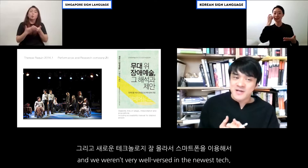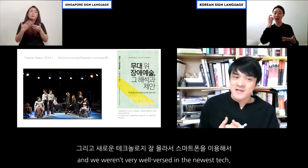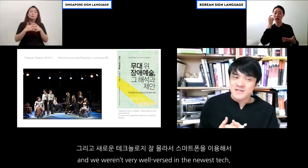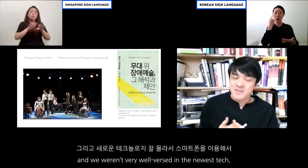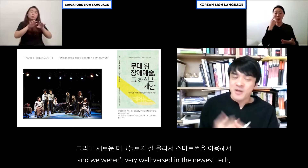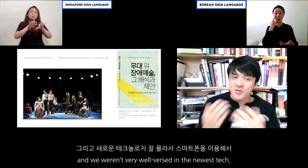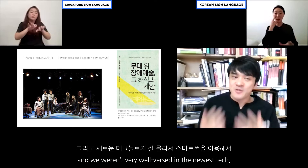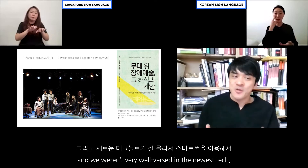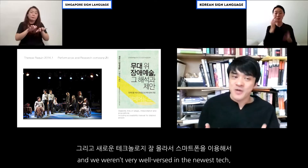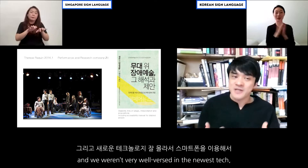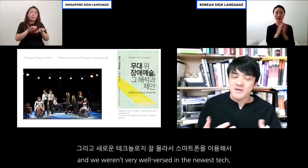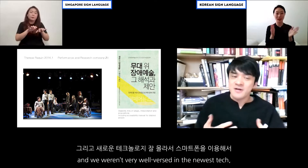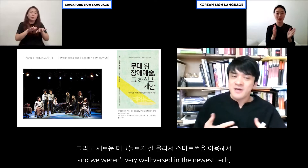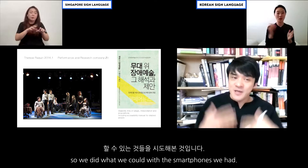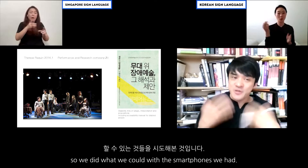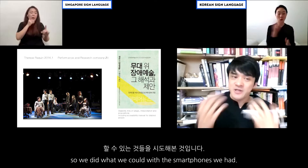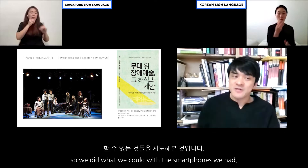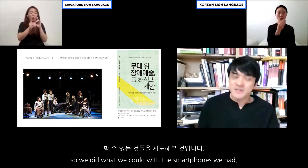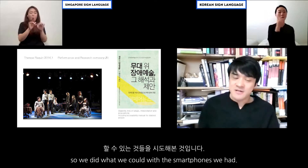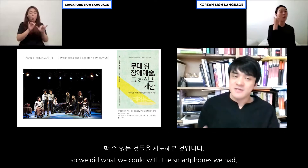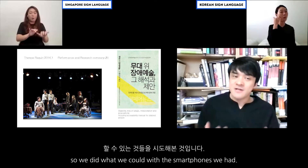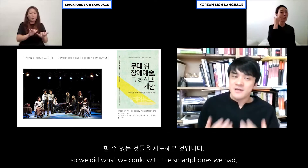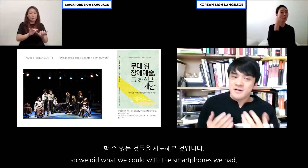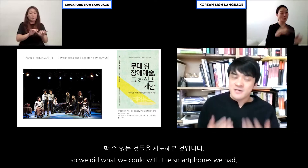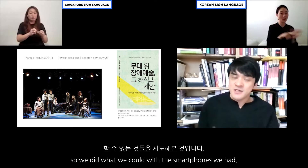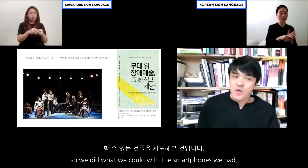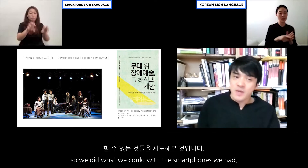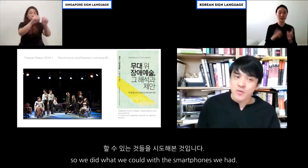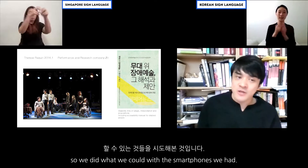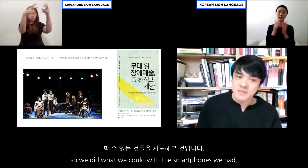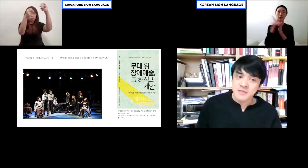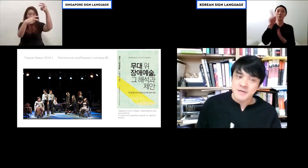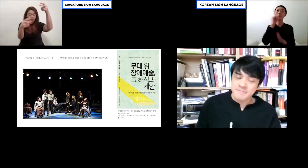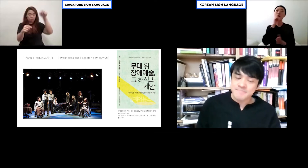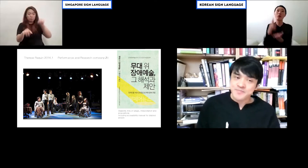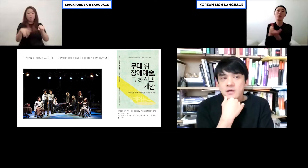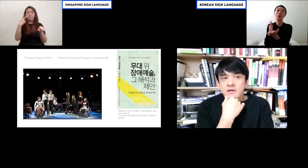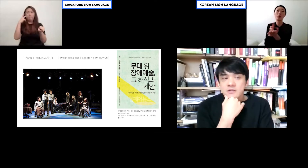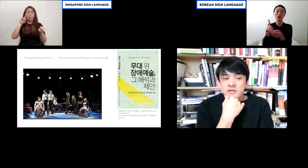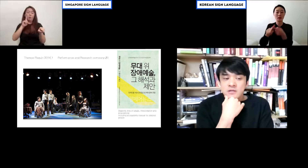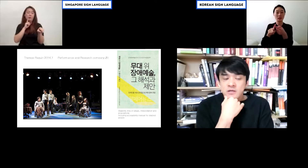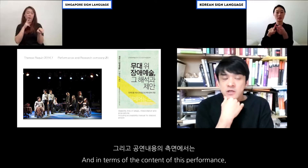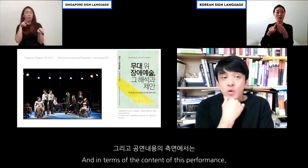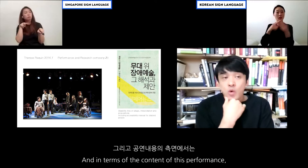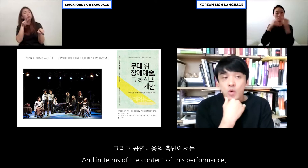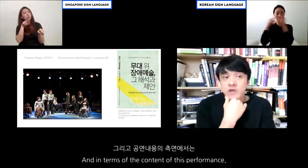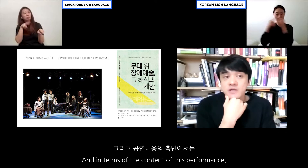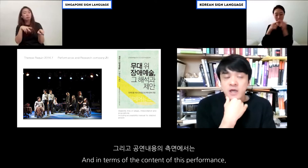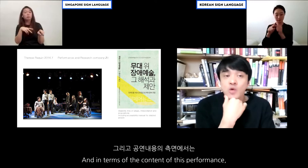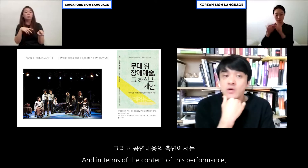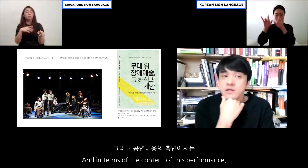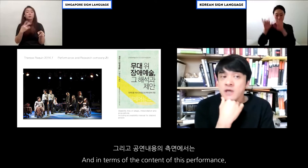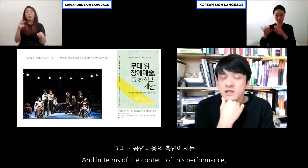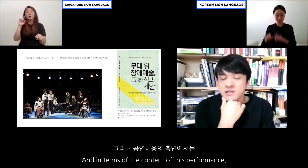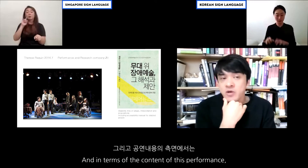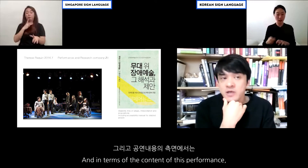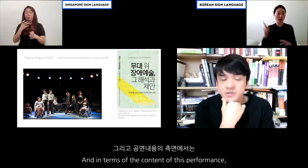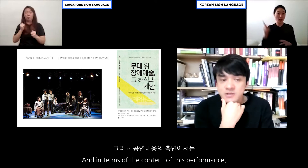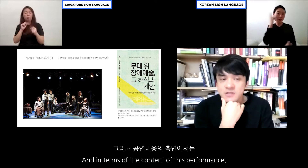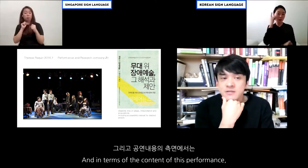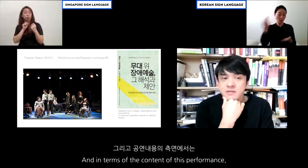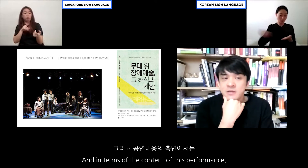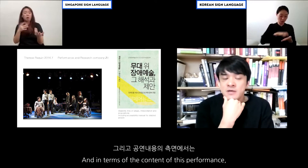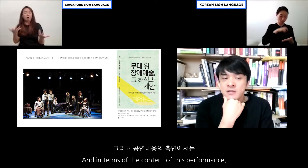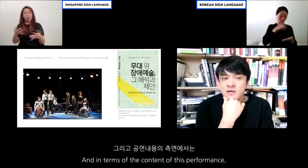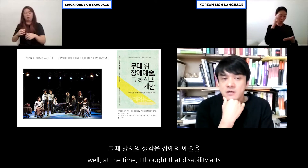몰라서 스마트폰을 이용해서 할 수 있는 것들을 시도해 본 것입니다. 그리고 공연 내용의